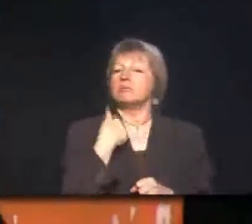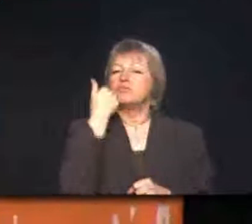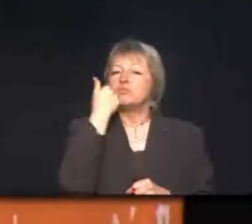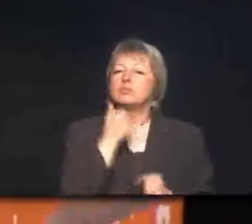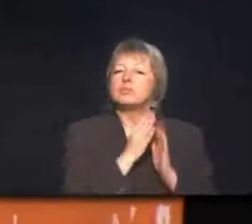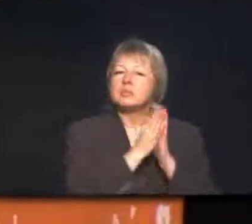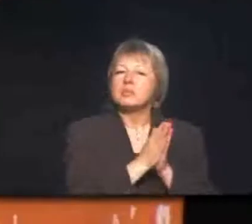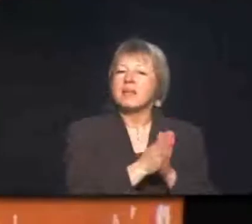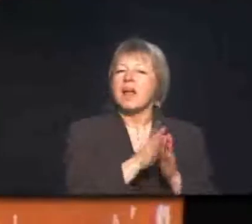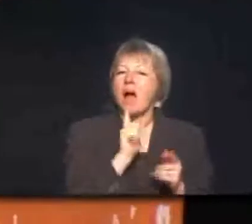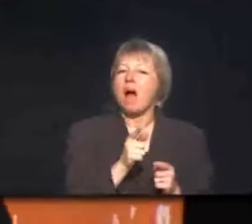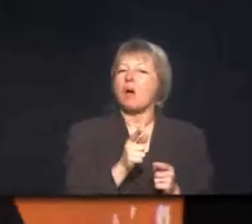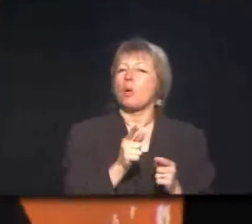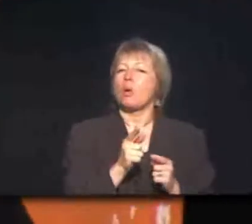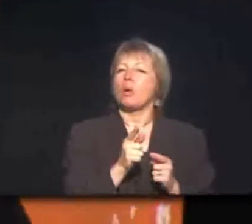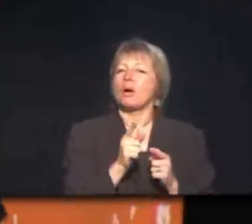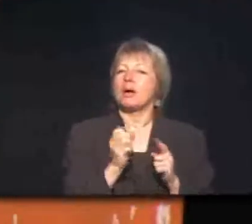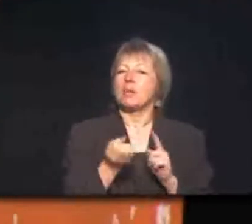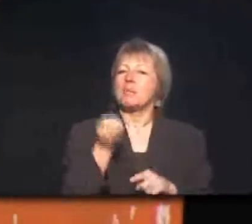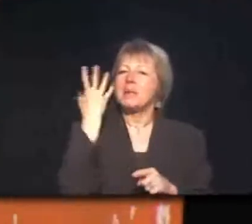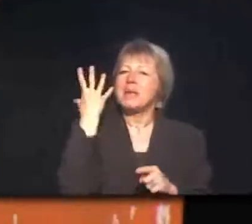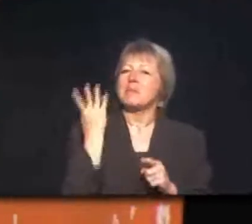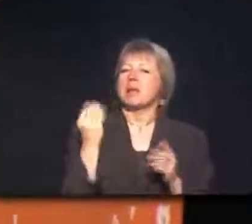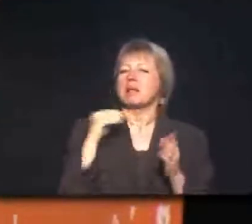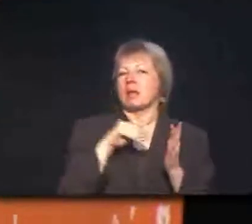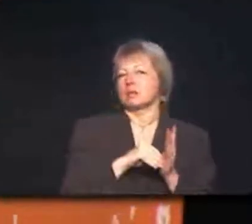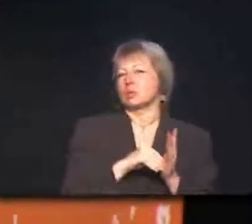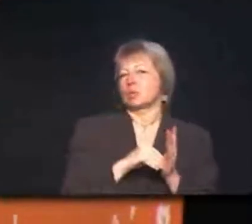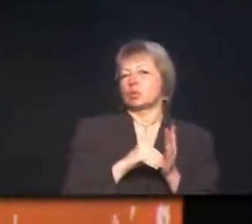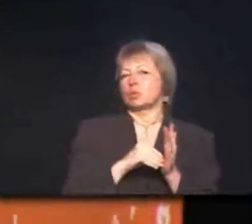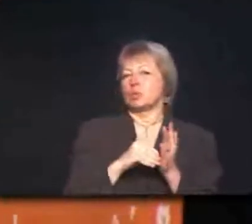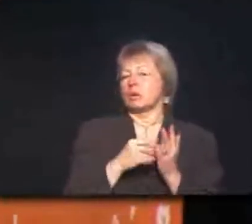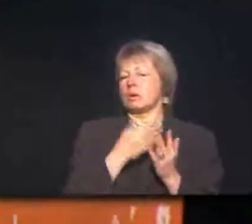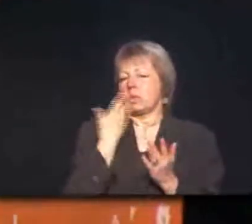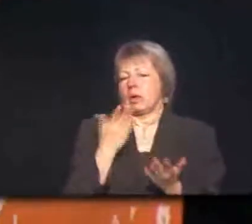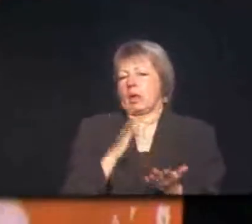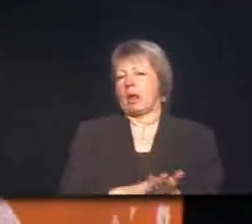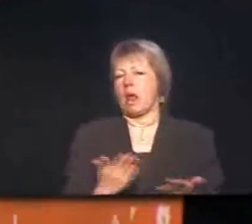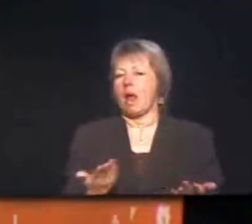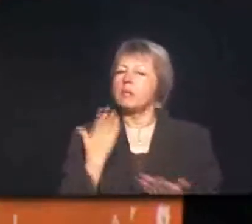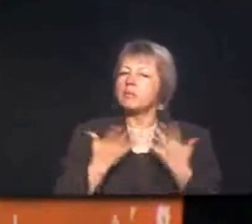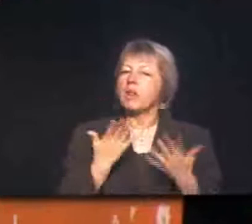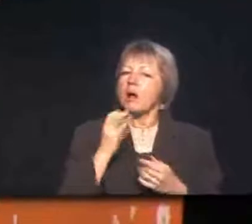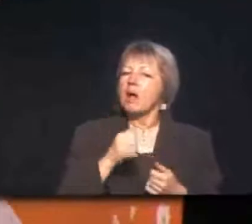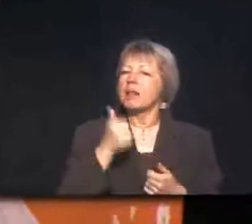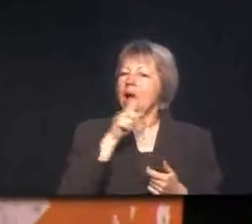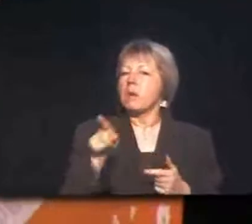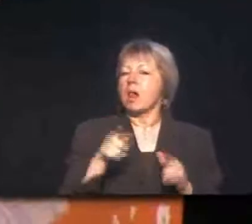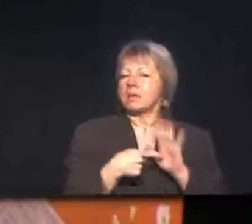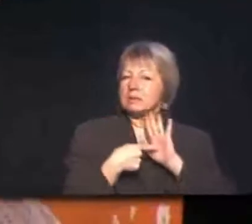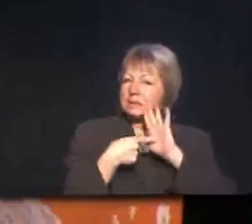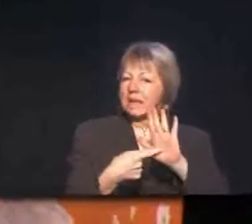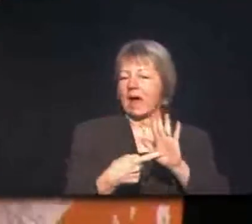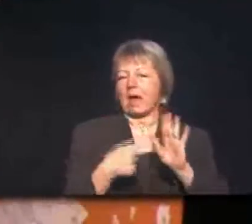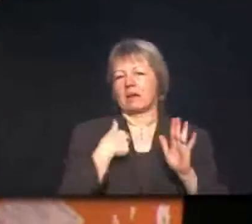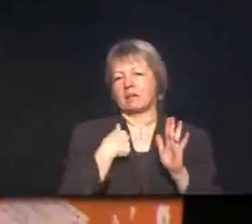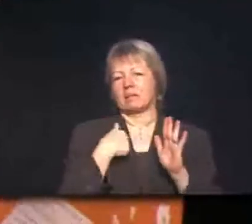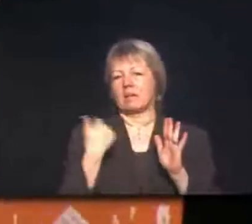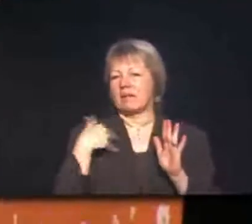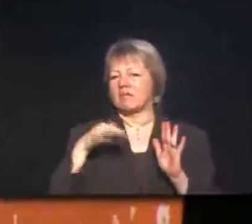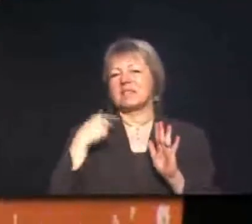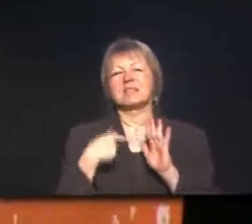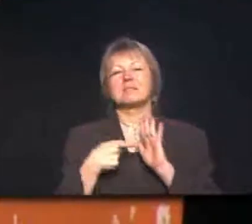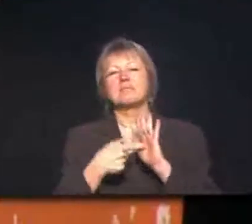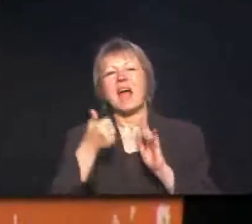Beamer darzustellen das ist leider nicht gelungen vielleicht gelingt es irgendwann einmal das zu zeigen da habe ich einen Link gezeigt